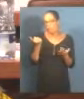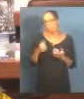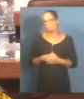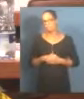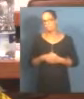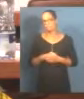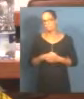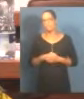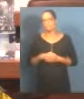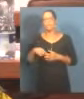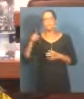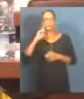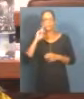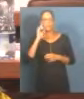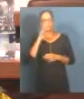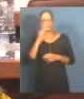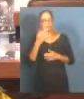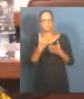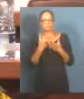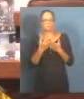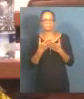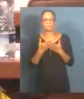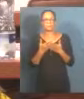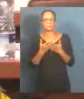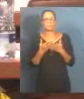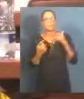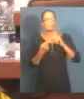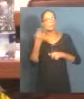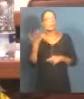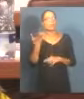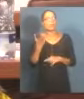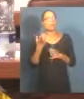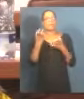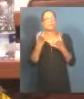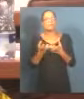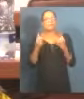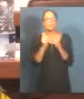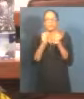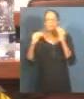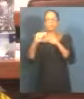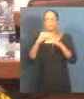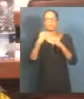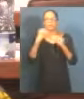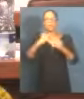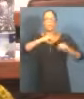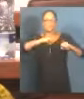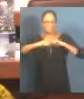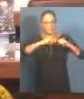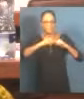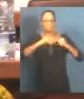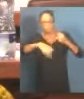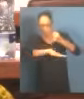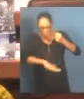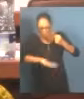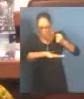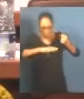Parce que, comme je le dis, ce qui est principal, c'est de créer avec notre peuple une dynamique de refondation.